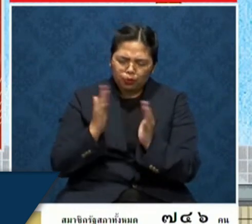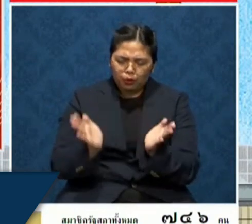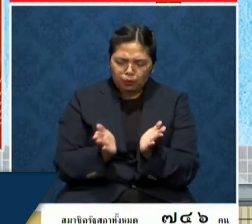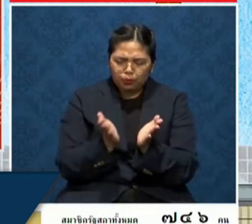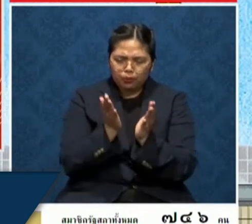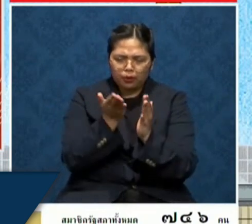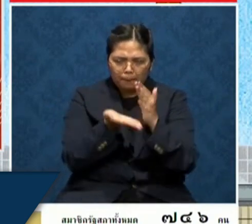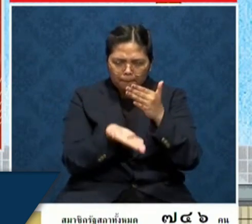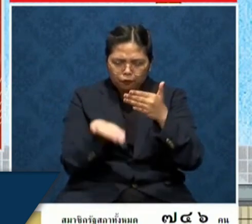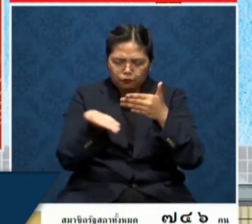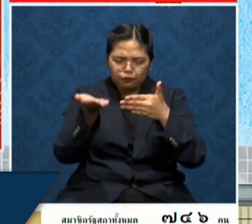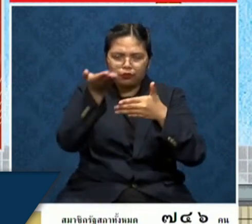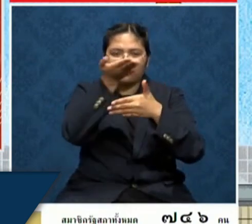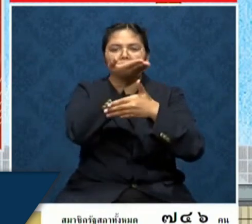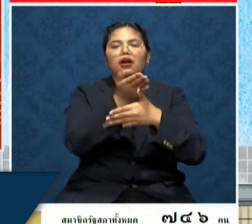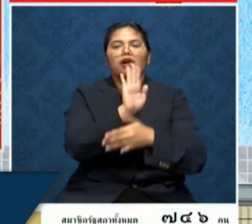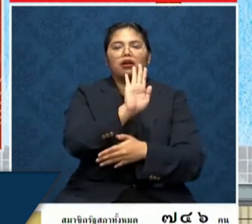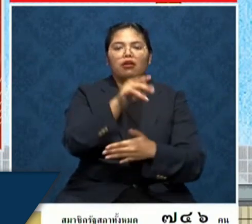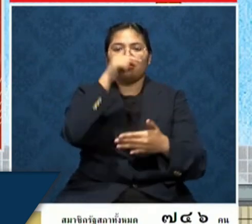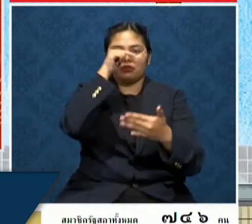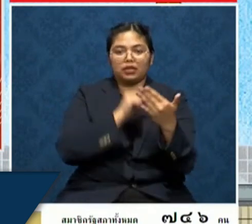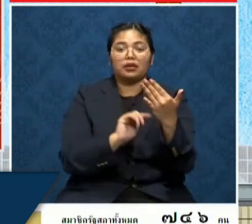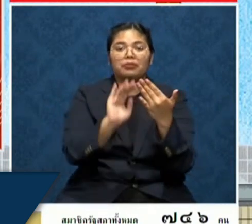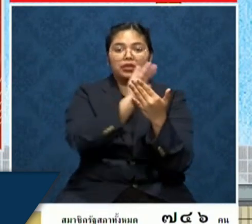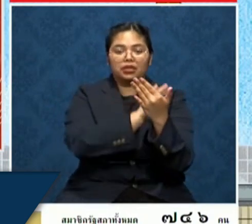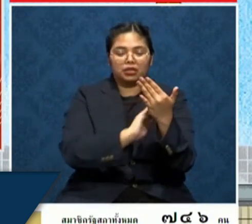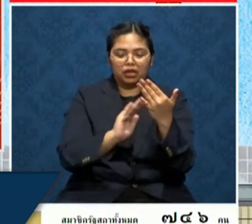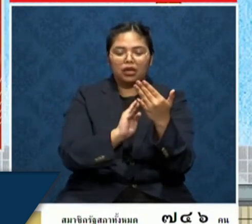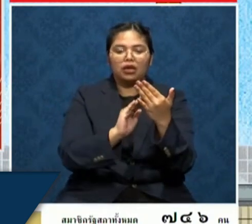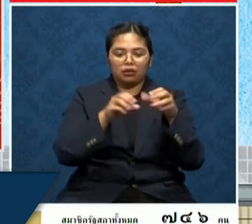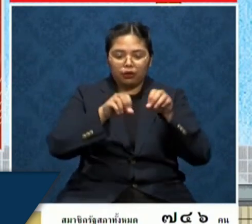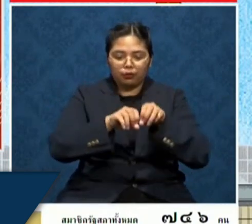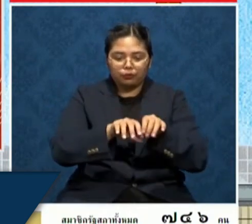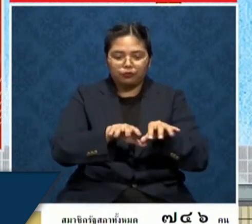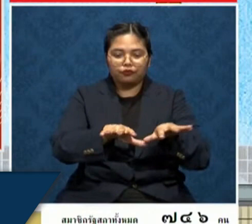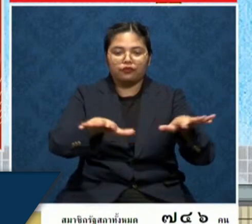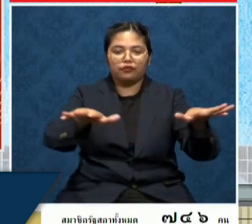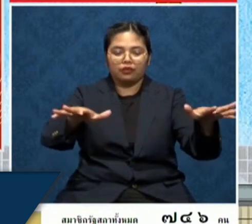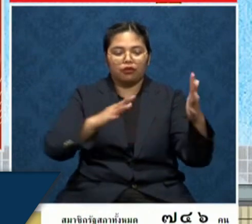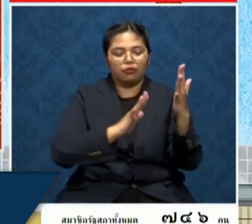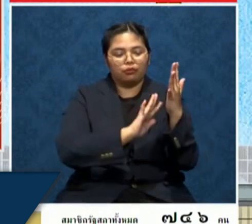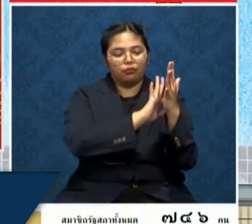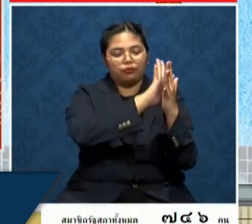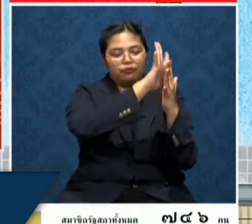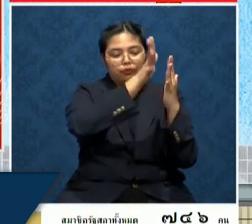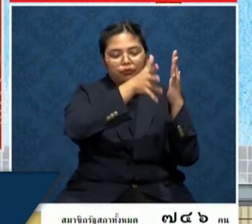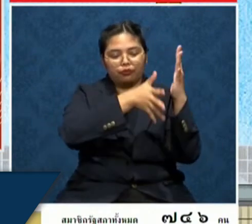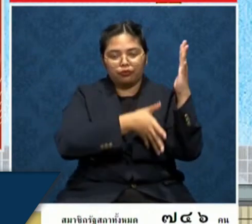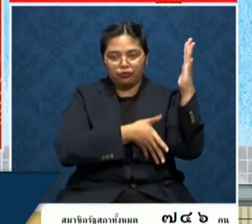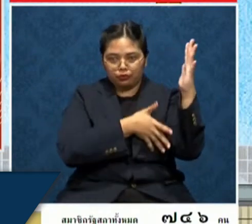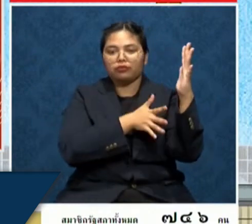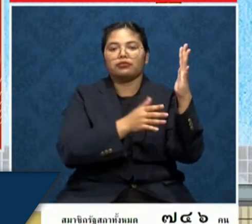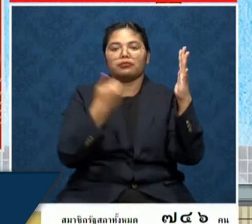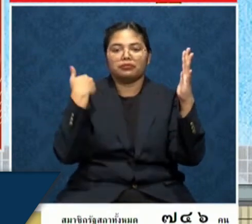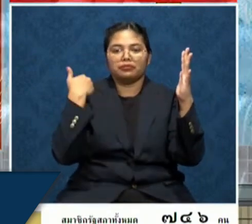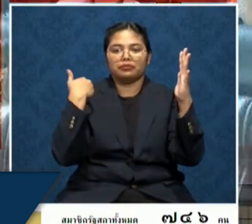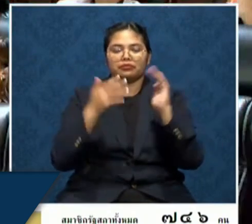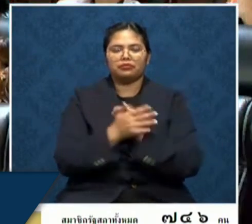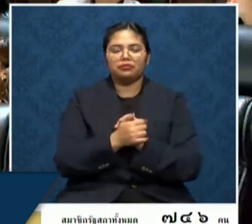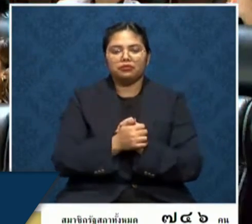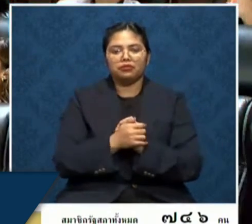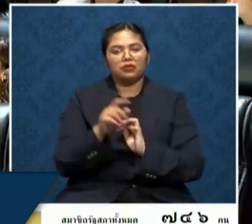ภาพการแข่งขันของประเทศตลอดจนเพื่อกระจายความเจริญและกิจกรรมทางเศรษฐกิจสู่ภูมิภาคคำถ